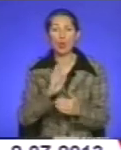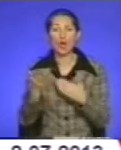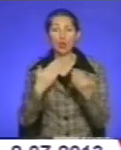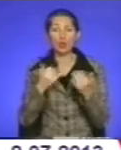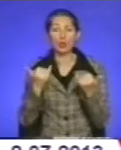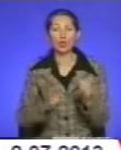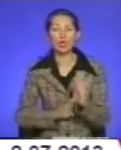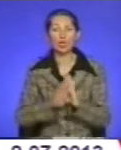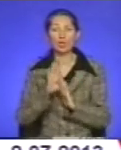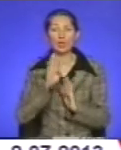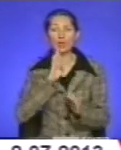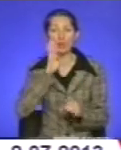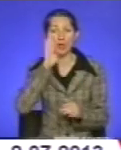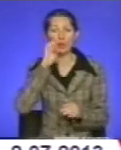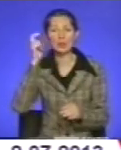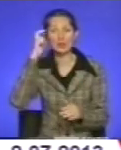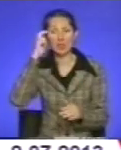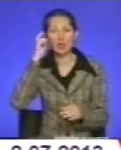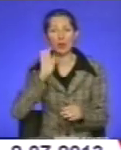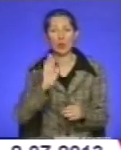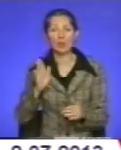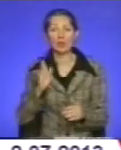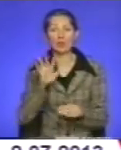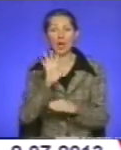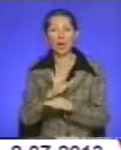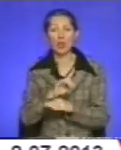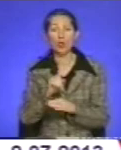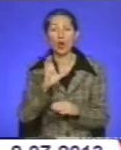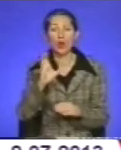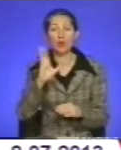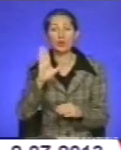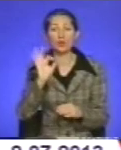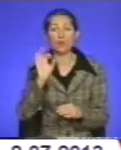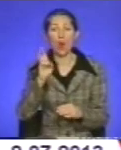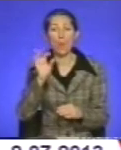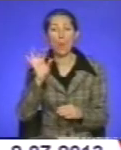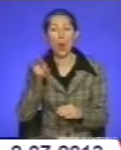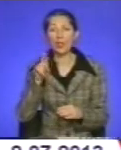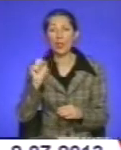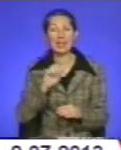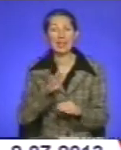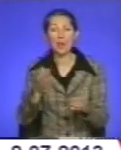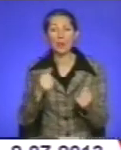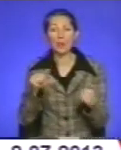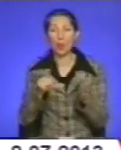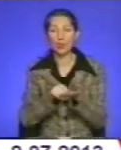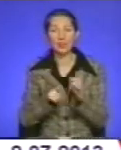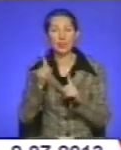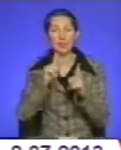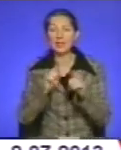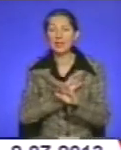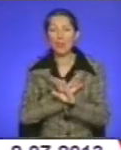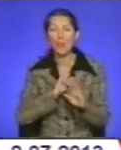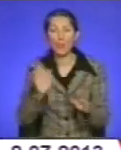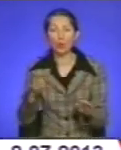зранку з Києва поступила команда, що «Свобода» не прийме участь у сесії і не буде голосувати за